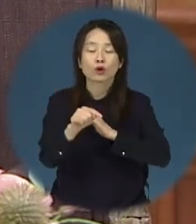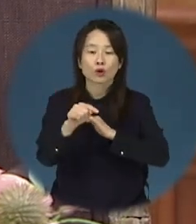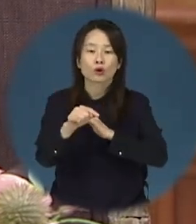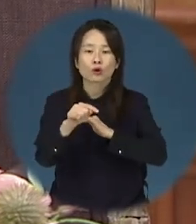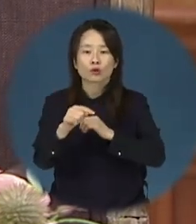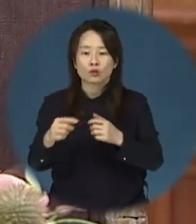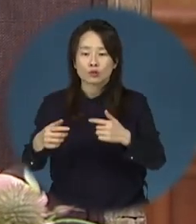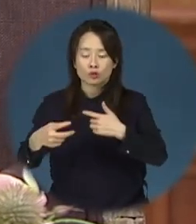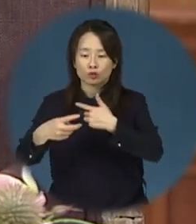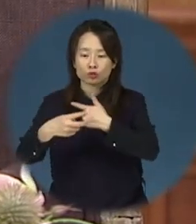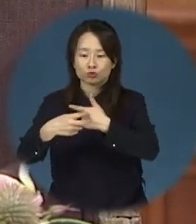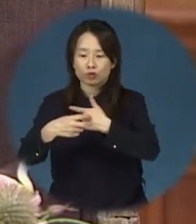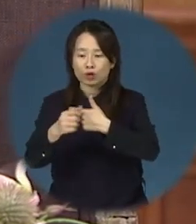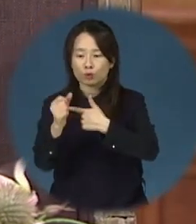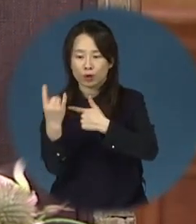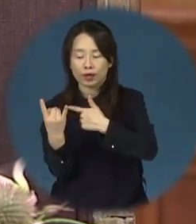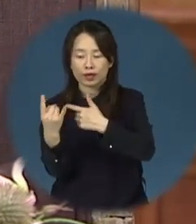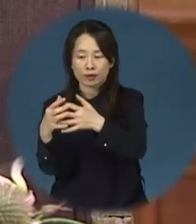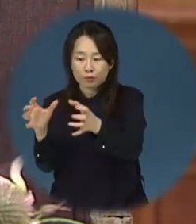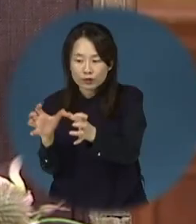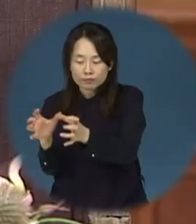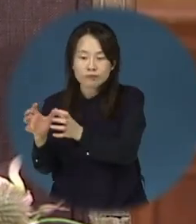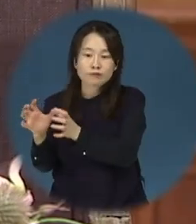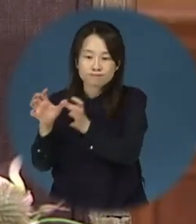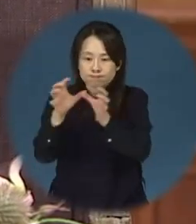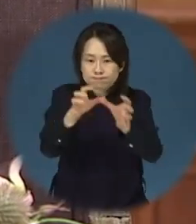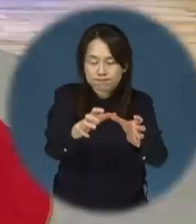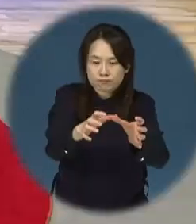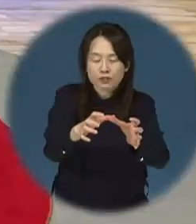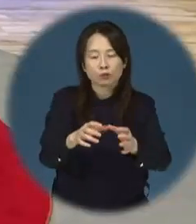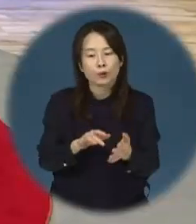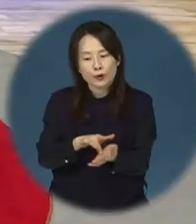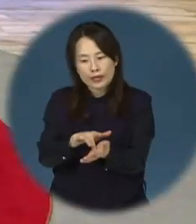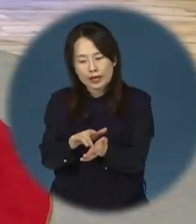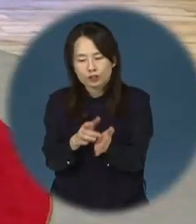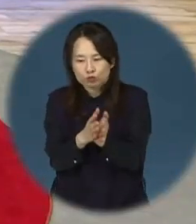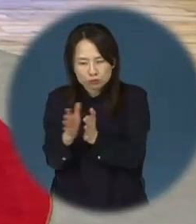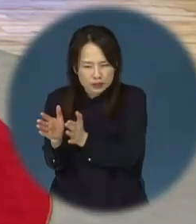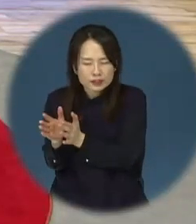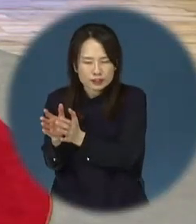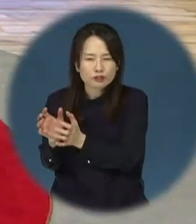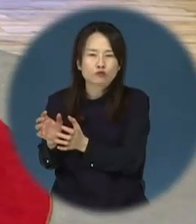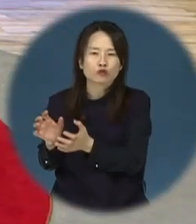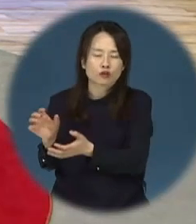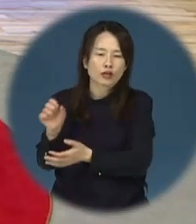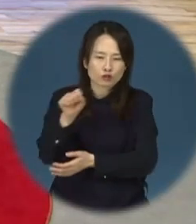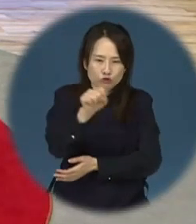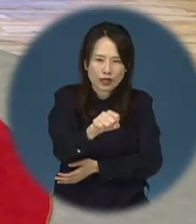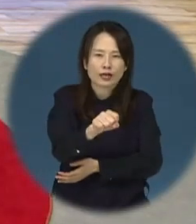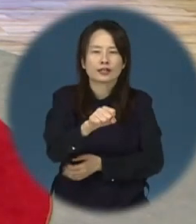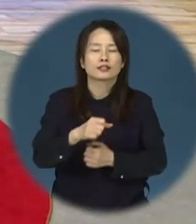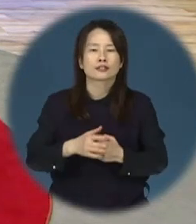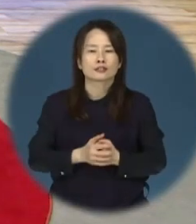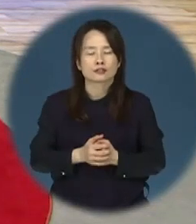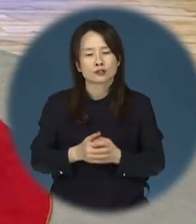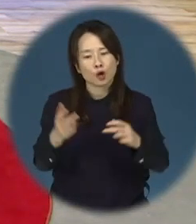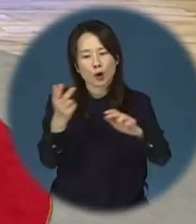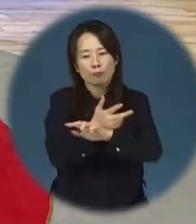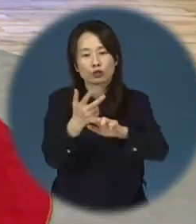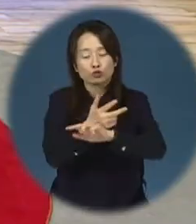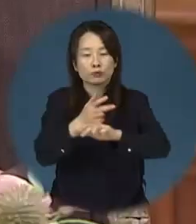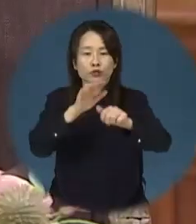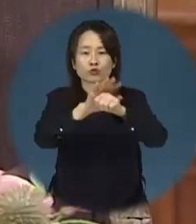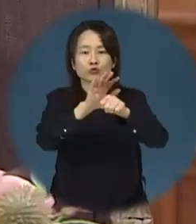모여서 그 모임을 준비하고 약을 준비해서 그런 걸 매주 했는데 하면 할수록 괴로운